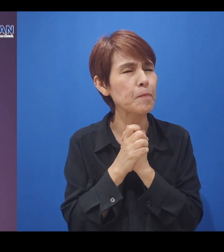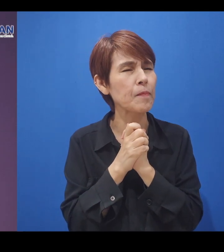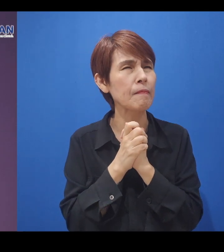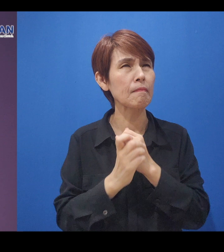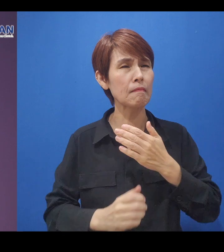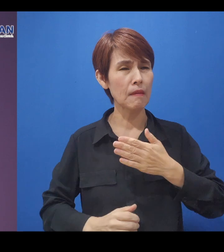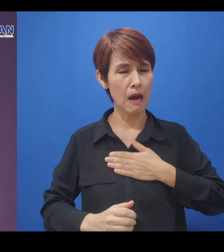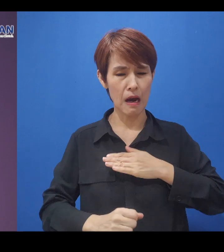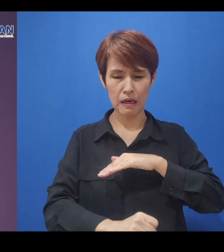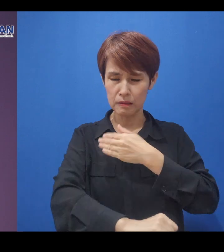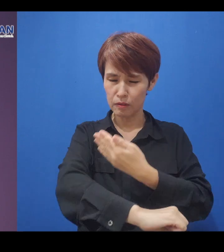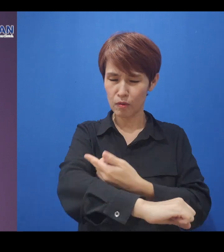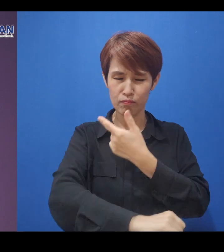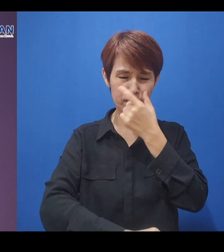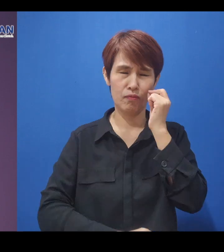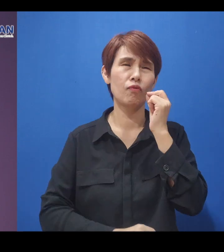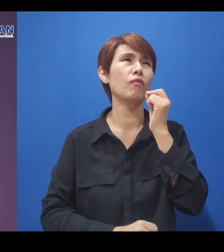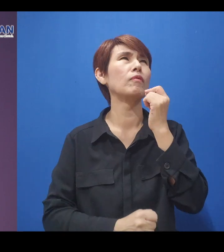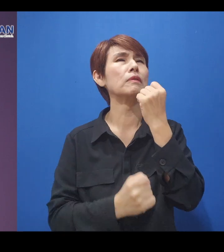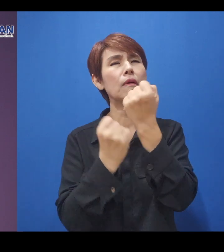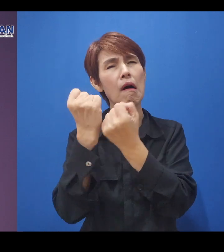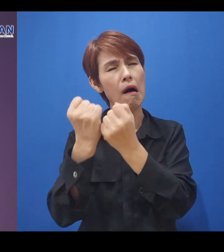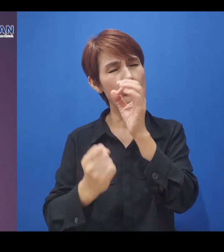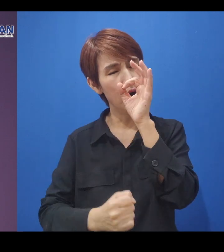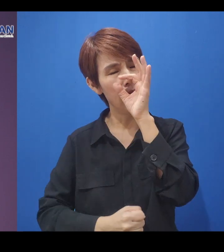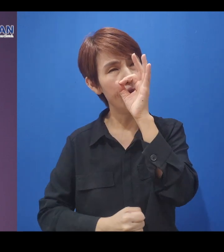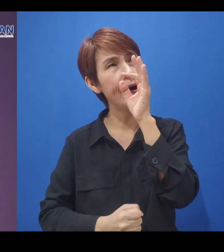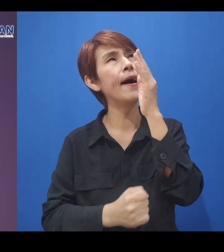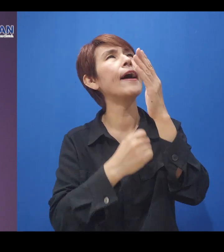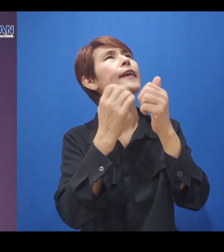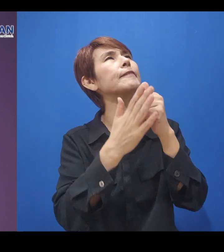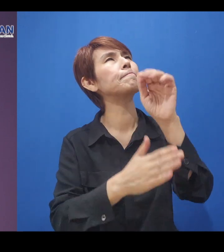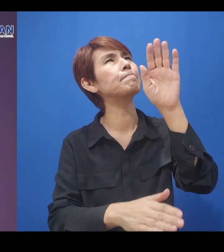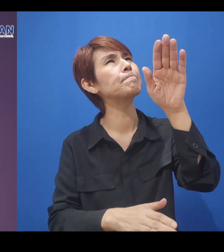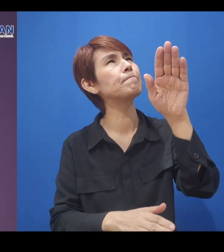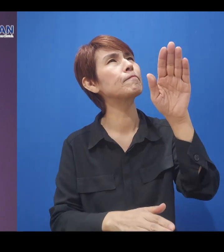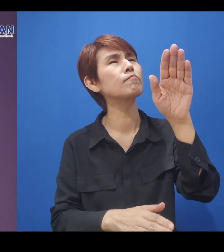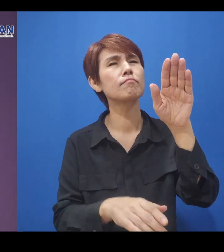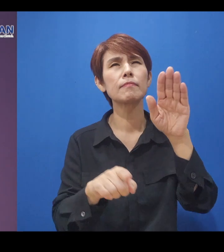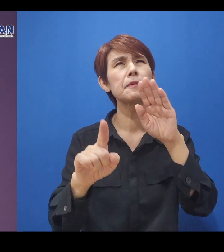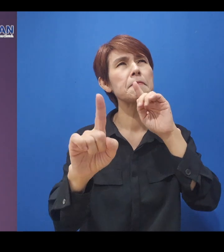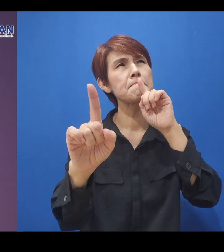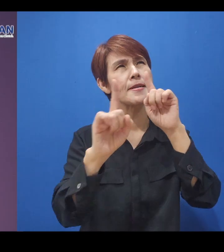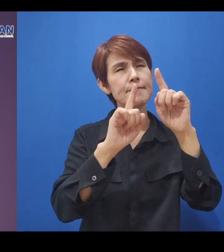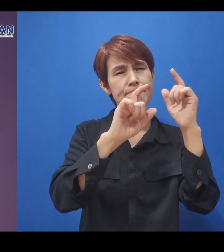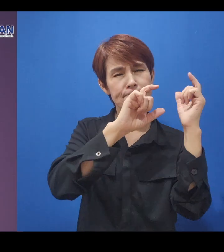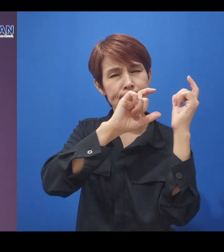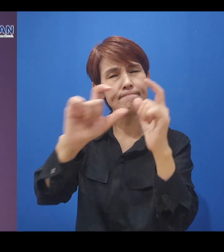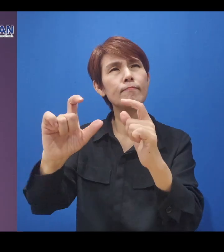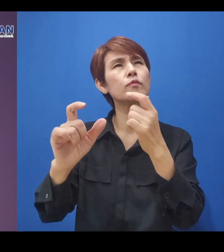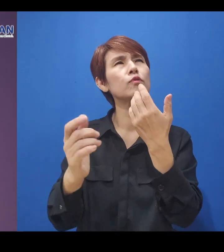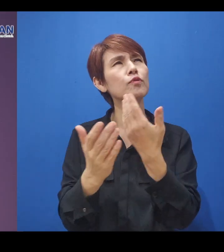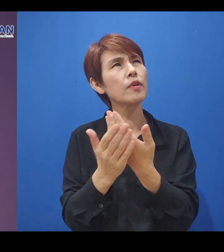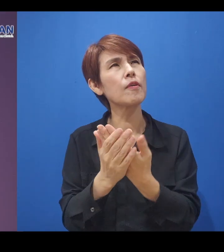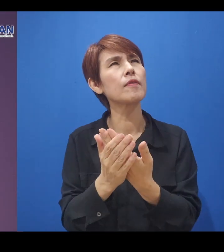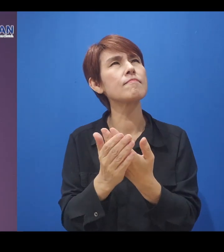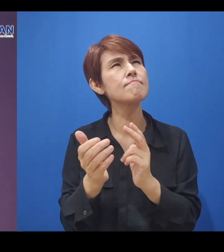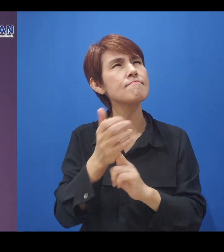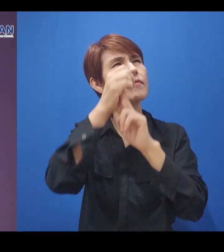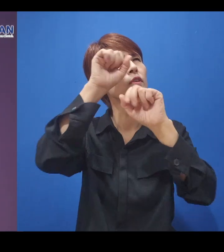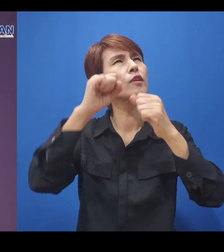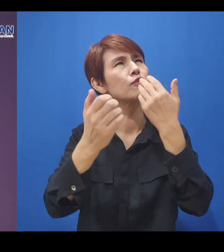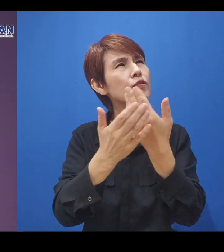나는 능력이 없어서 설득 못했는데 하나님 말씀으로 역사해 주십시오